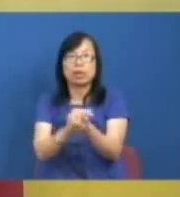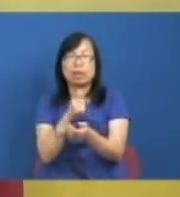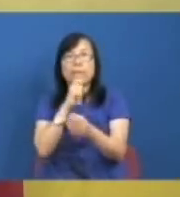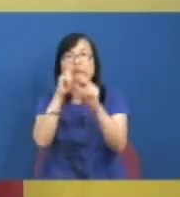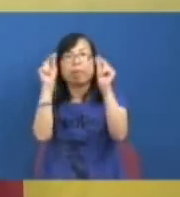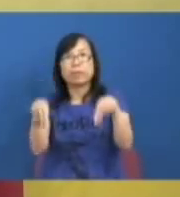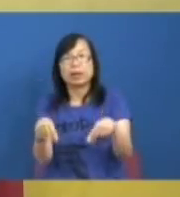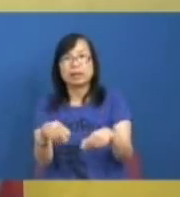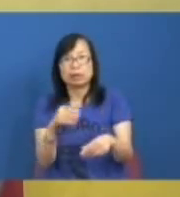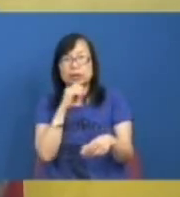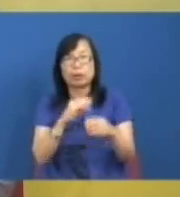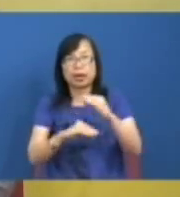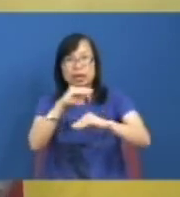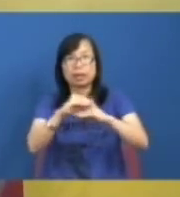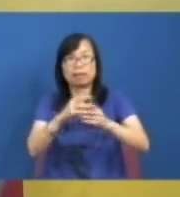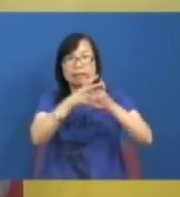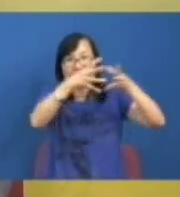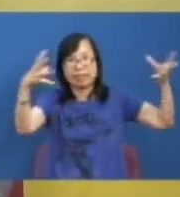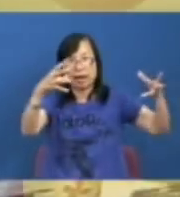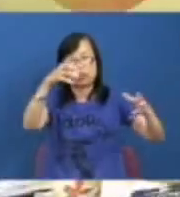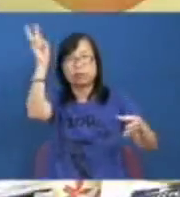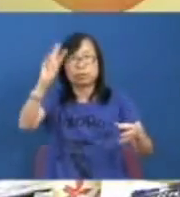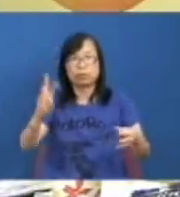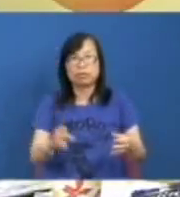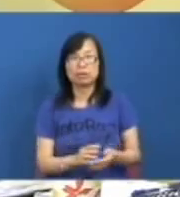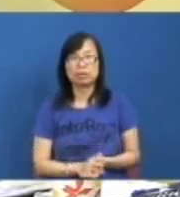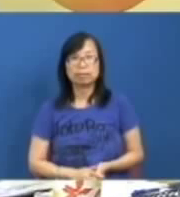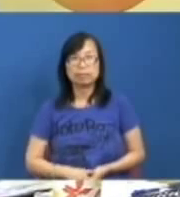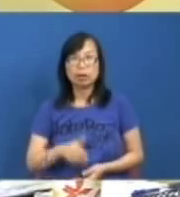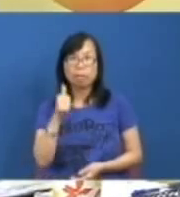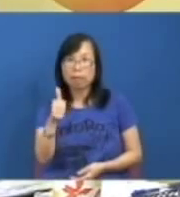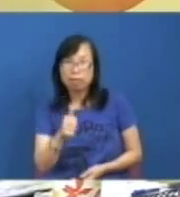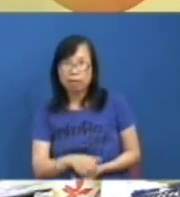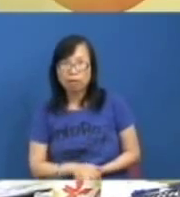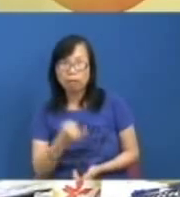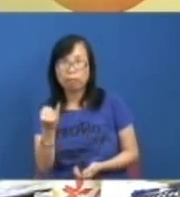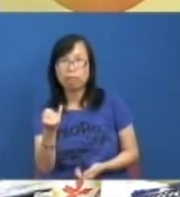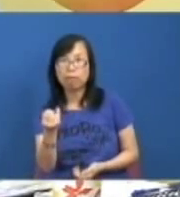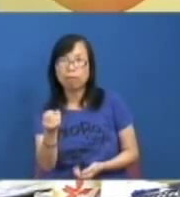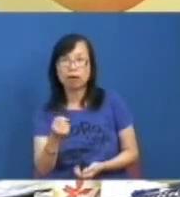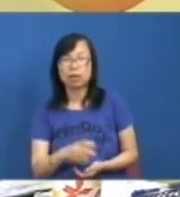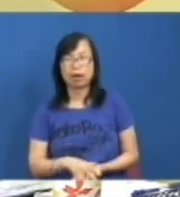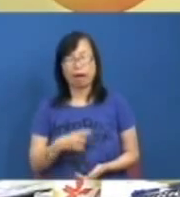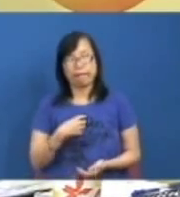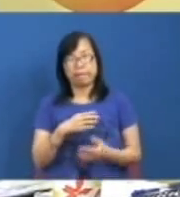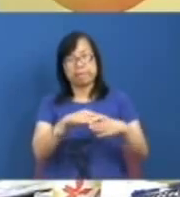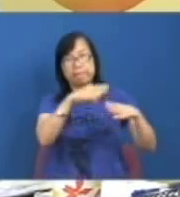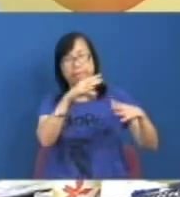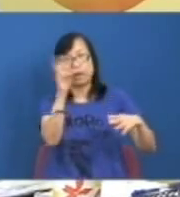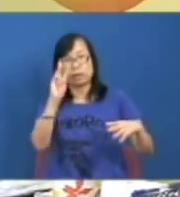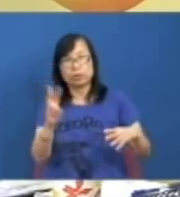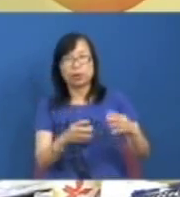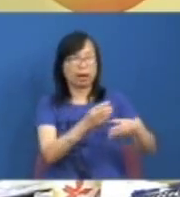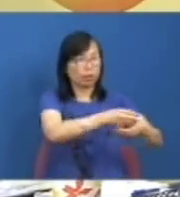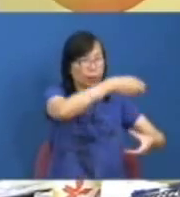起個大嘅水箱，頂唔頂得順啊，蒲職師？ 所以大家好得意嘅，喺層樓嗰度咧，大家發覺原來好多水嘅，所以你分咗渠